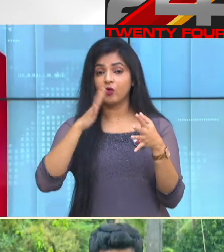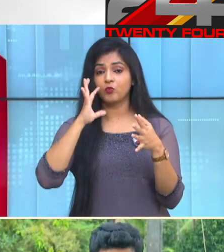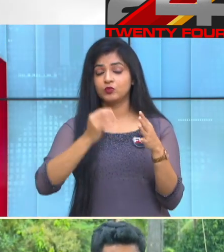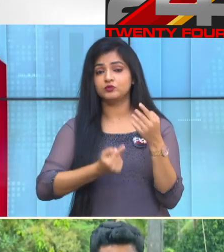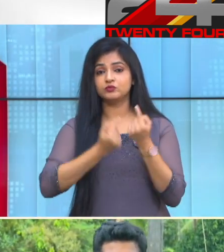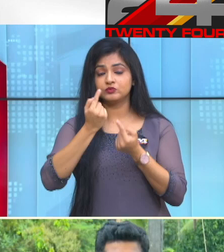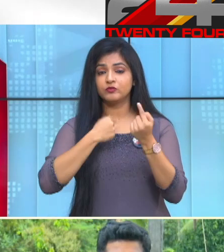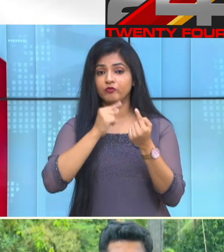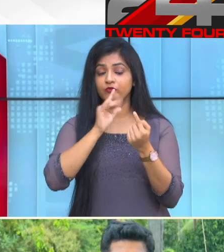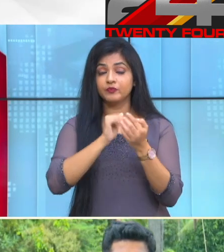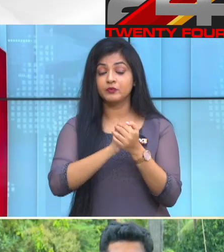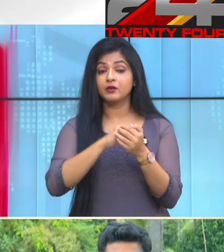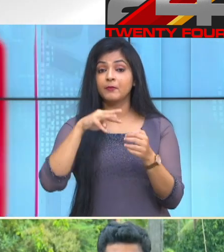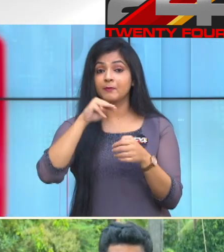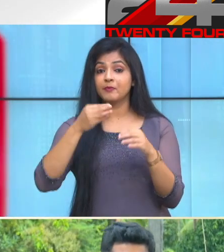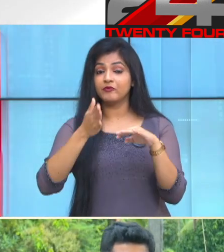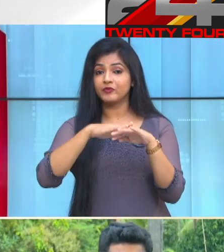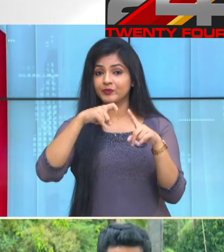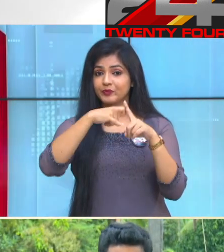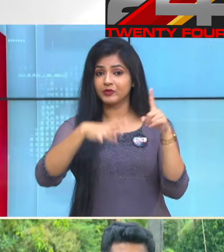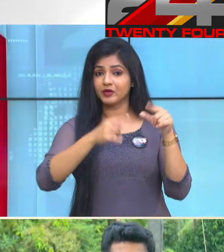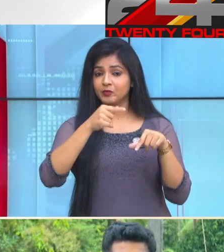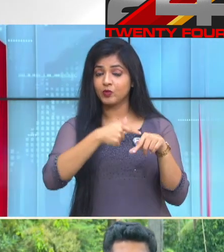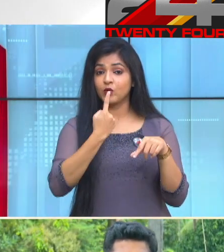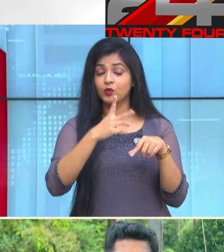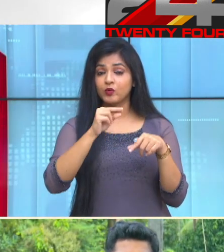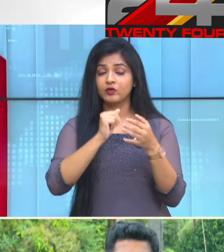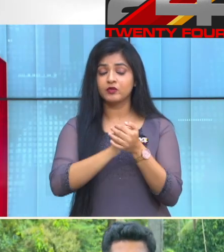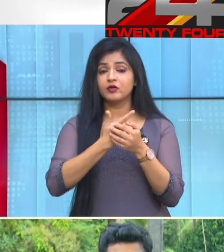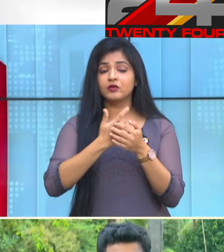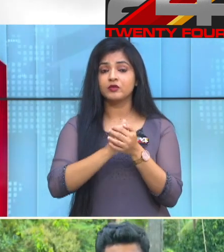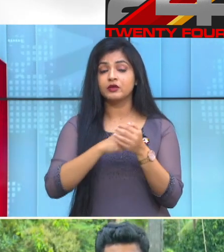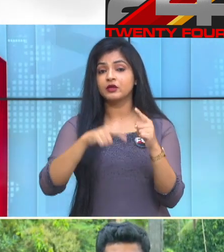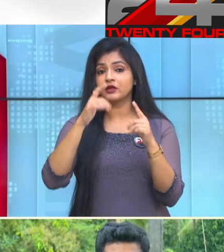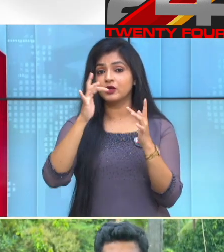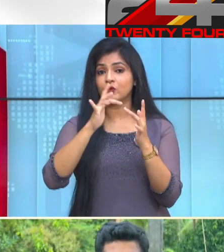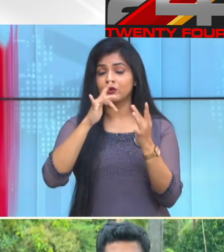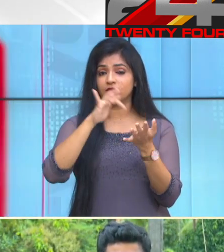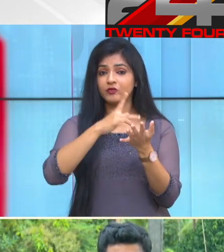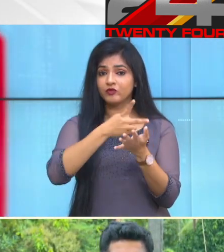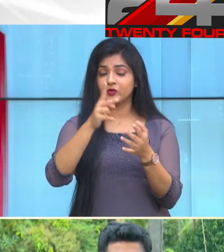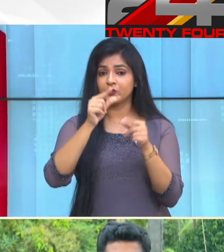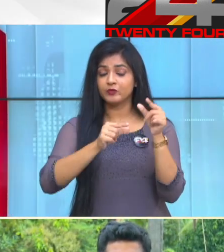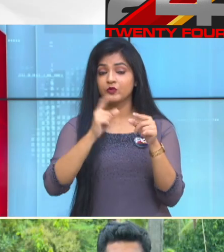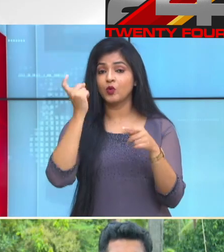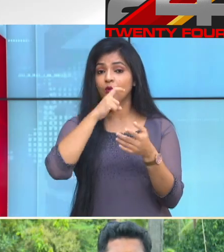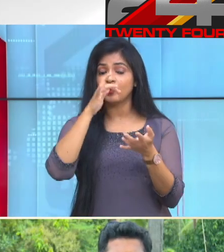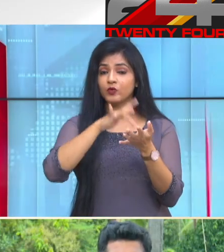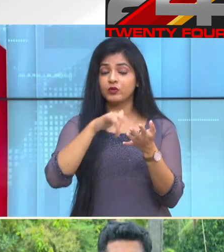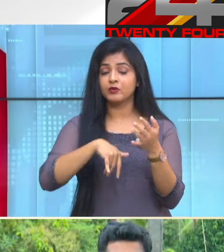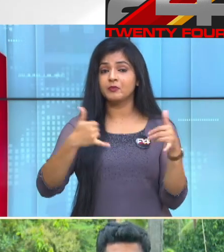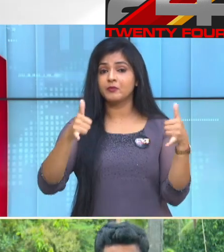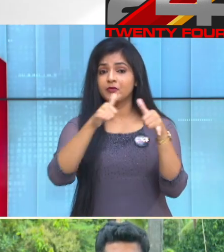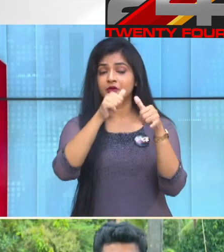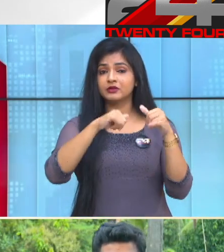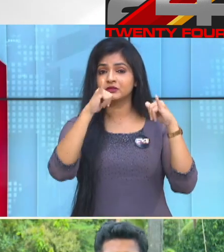അത് മലയാളികളെ മാത്രമല്ല, ഈ ഇപ്പോൾ വഴിക്കടവ് പ്രദേശങ്ങളിലായാലും ഇടുക്കി അടക്കമുള്ള പ്രദേശങ്ങളിലായാലും കോഴിക്കോടായാലും ഒക്കെ മലയോര